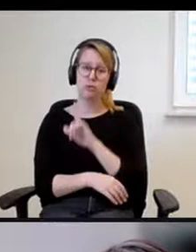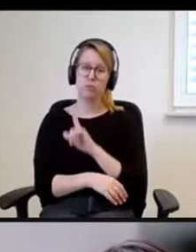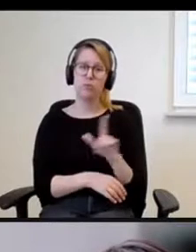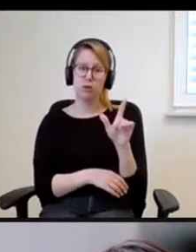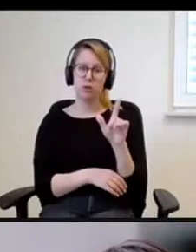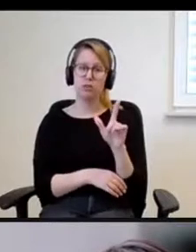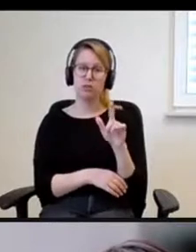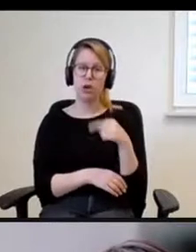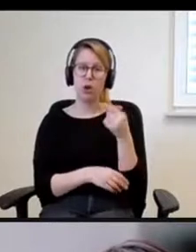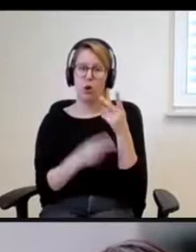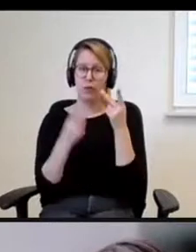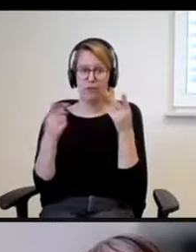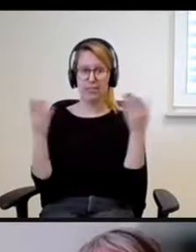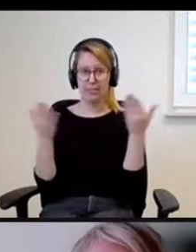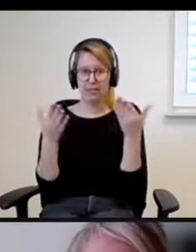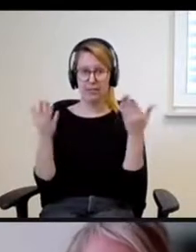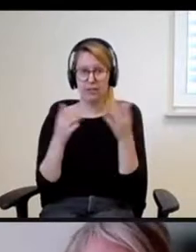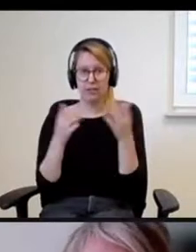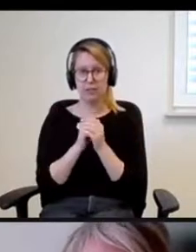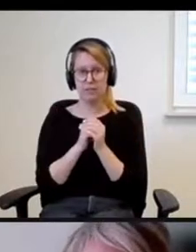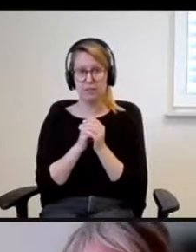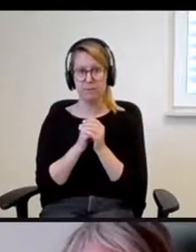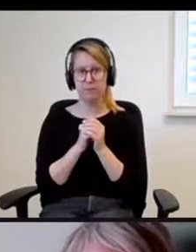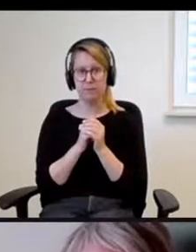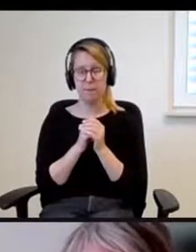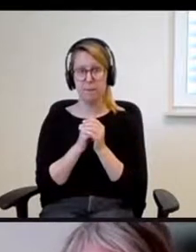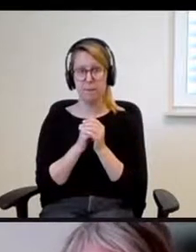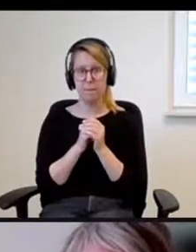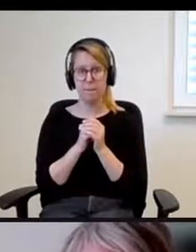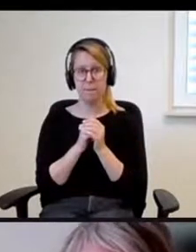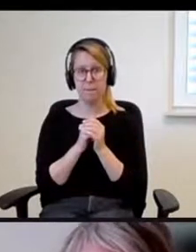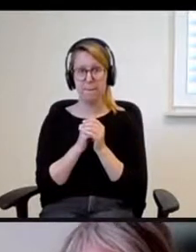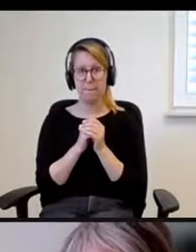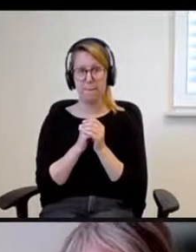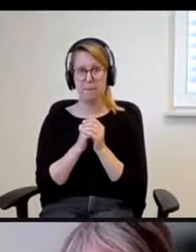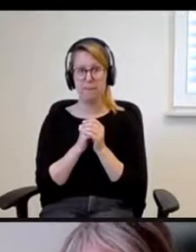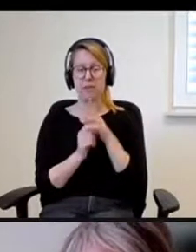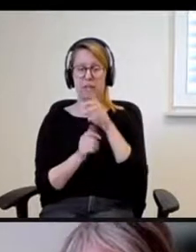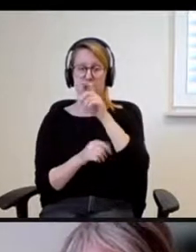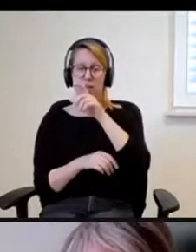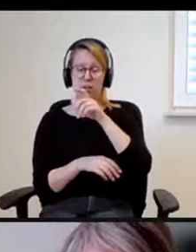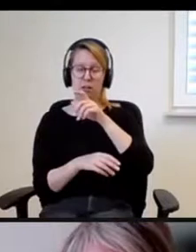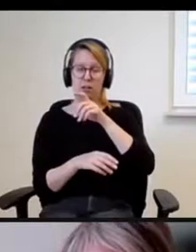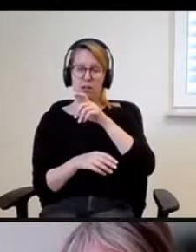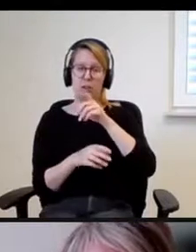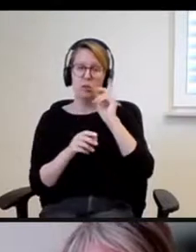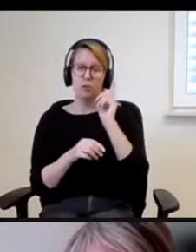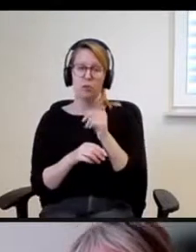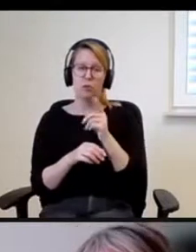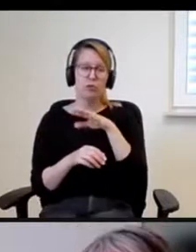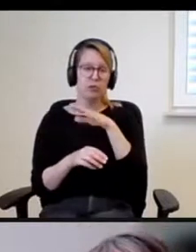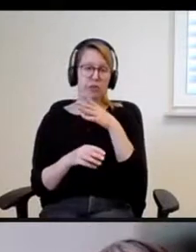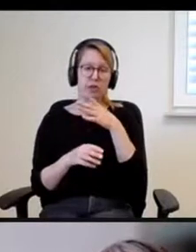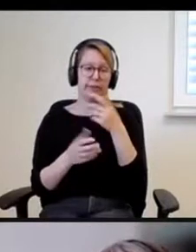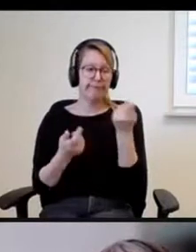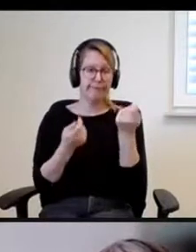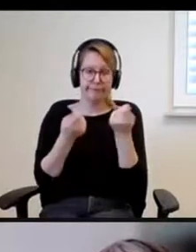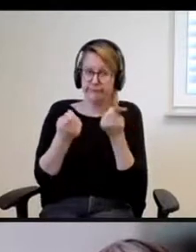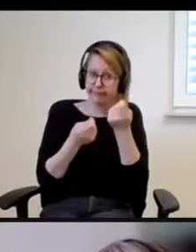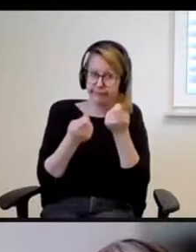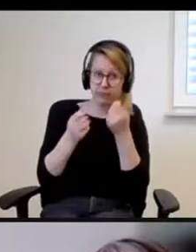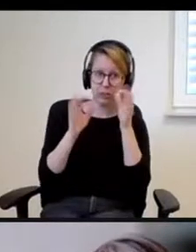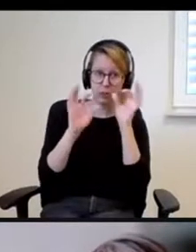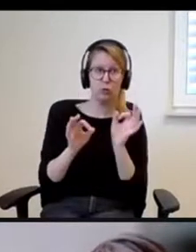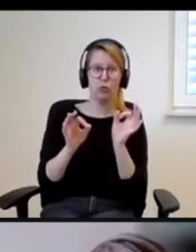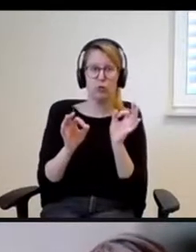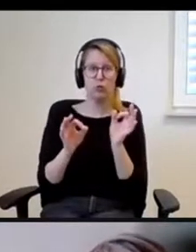dass etwas, was wir immer feststellen, dass die Sachen, die müssen gut verfolgt gehen, gut koordiniert gehen, an einem